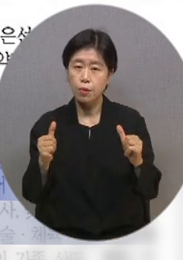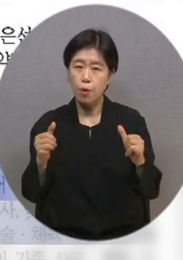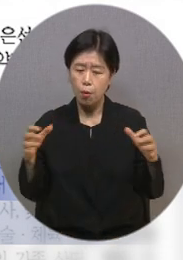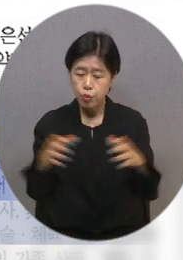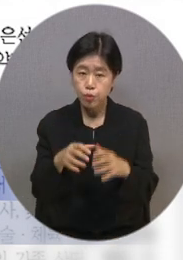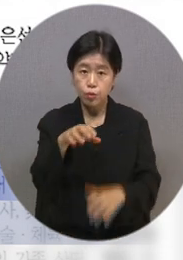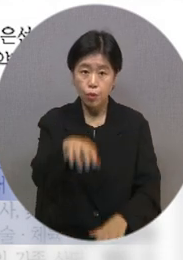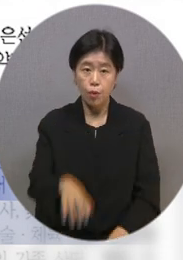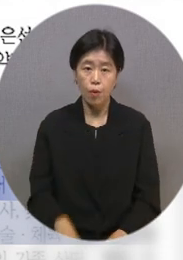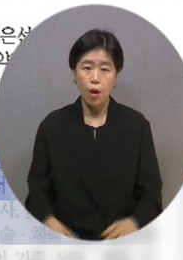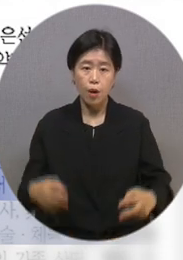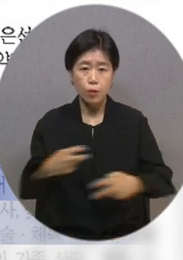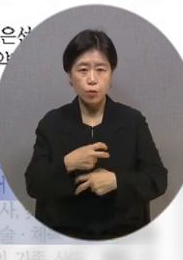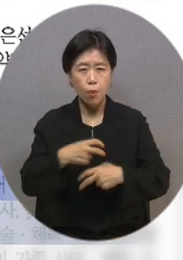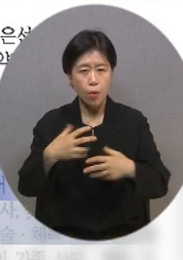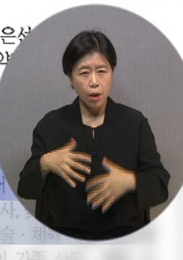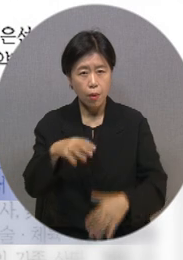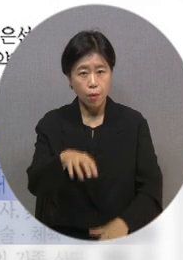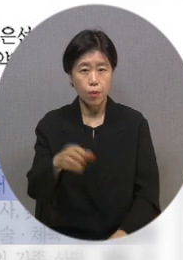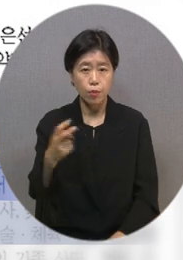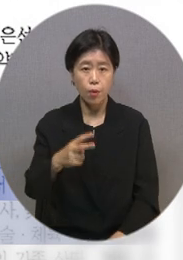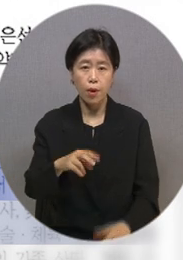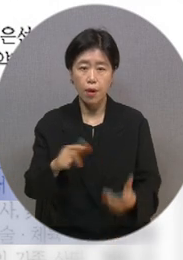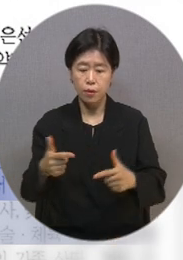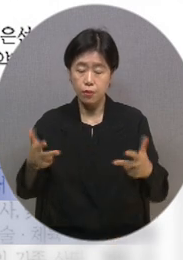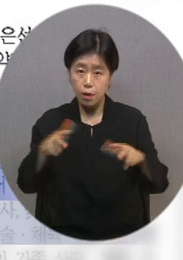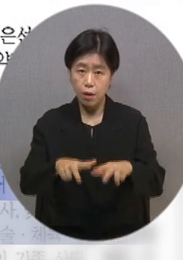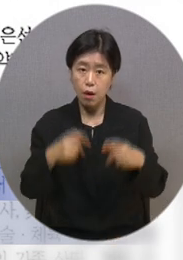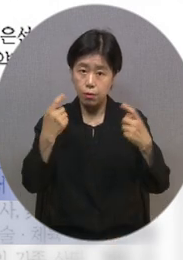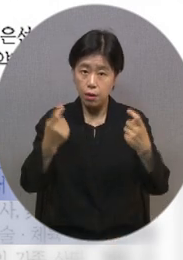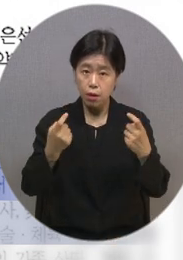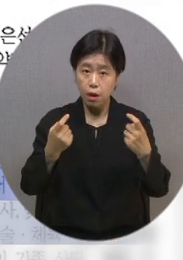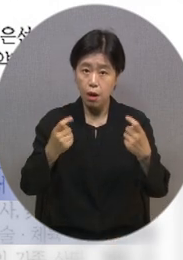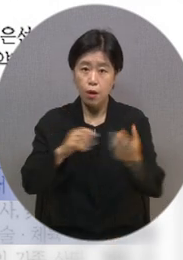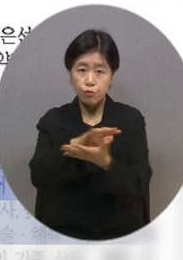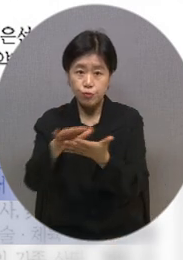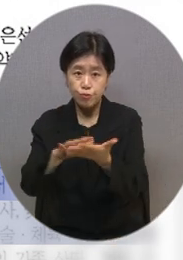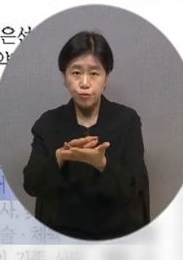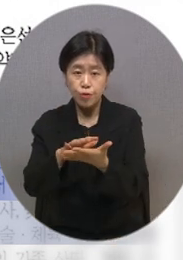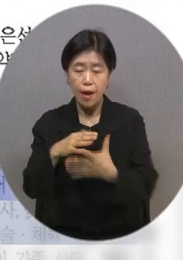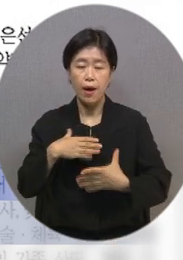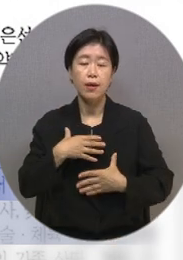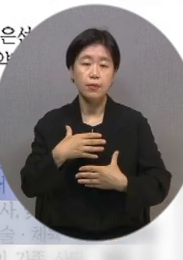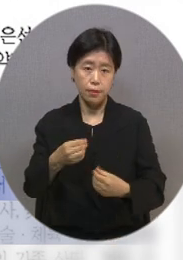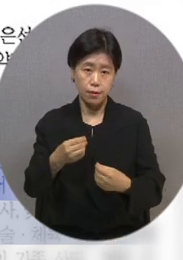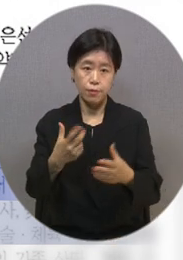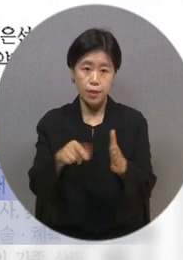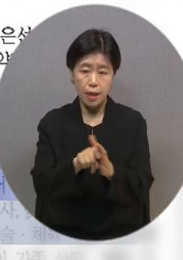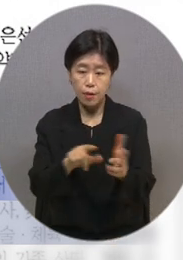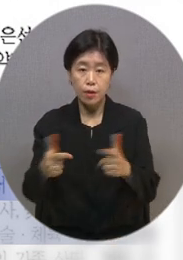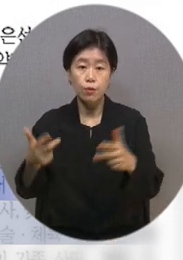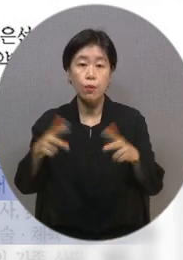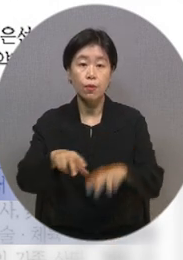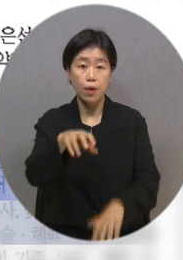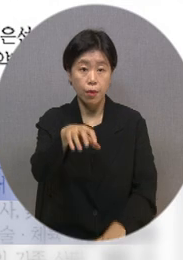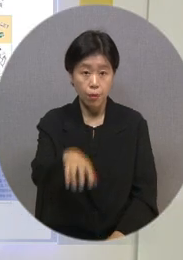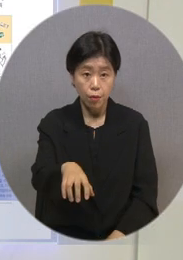시설과 가로 공간 관광 놀이 체육 시설 등 안전과 편의를 위한 공원